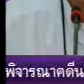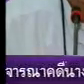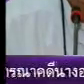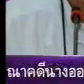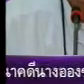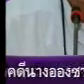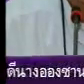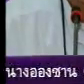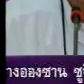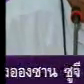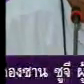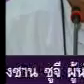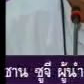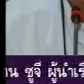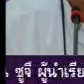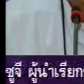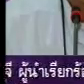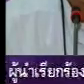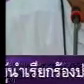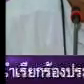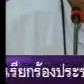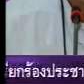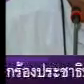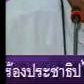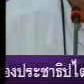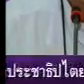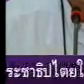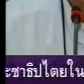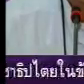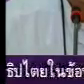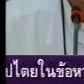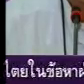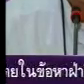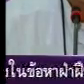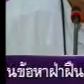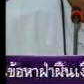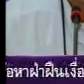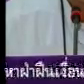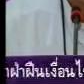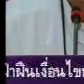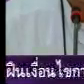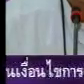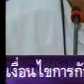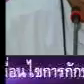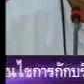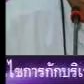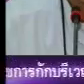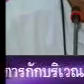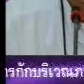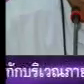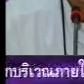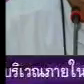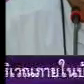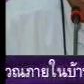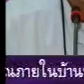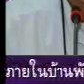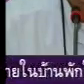เนี่ยถ้าเผื่อไม่ไม่ตรวจให้ละเอียดแล้วก็ให้ยาไปก็อาจจะมีผลเสียยกตัวอย่างเช่นคนไข้อาจจะเป็นไข้เลือดออก